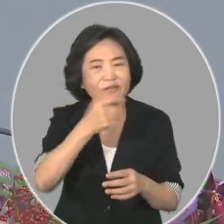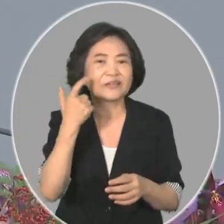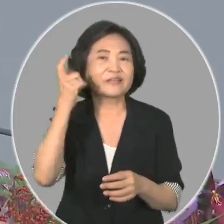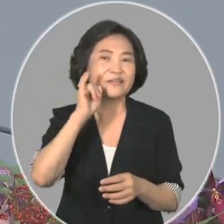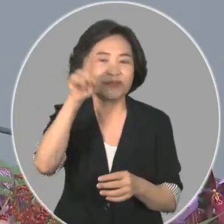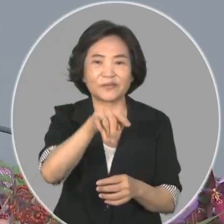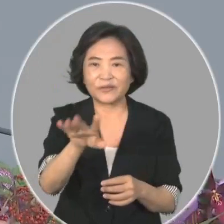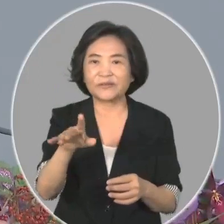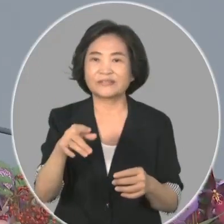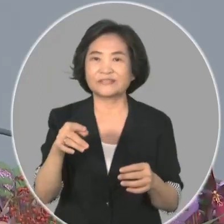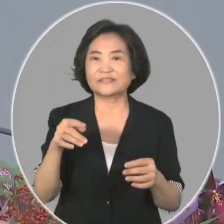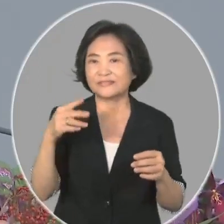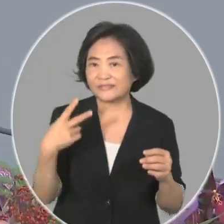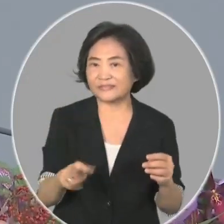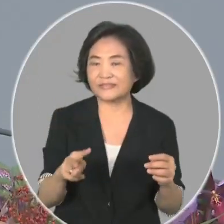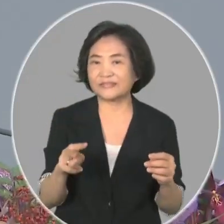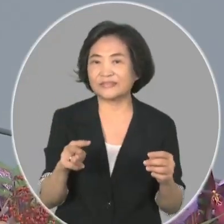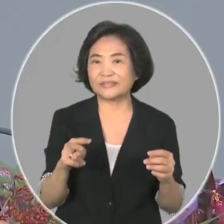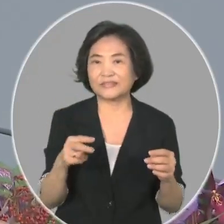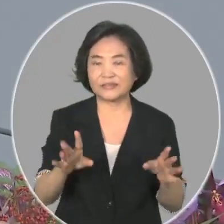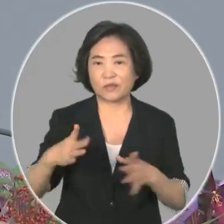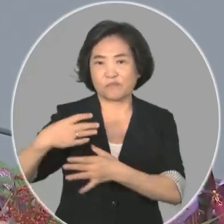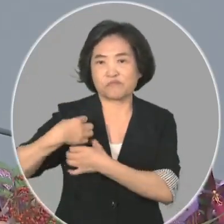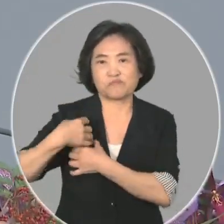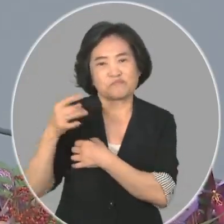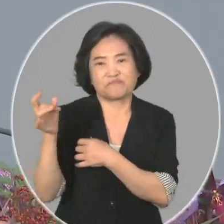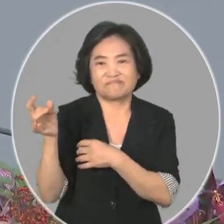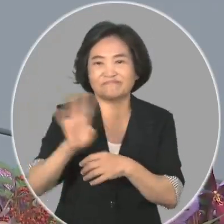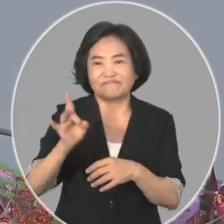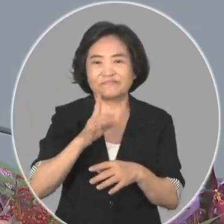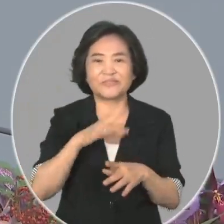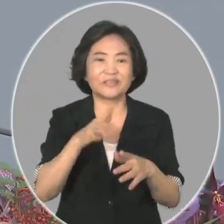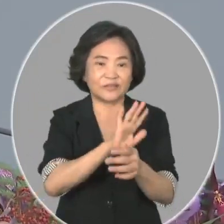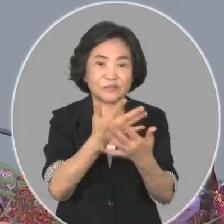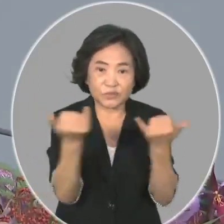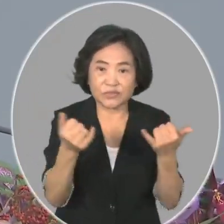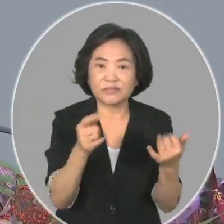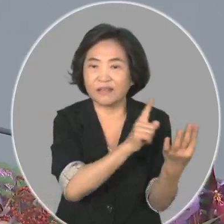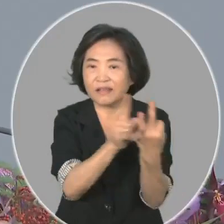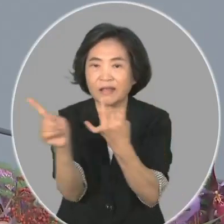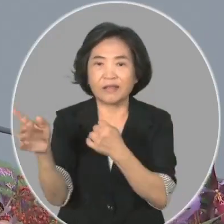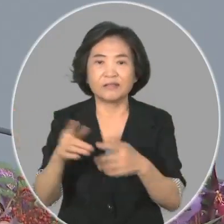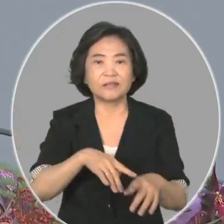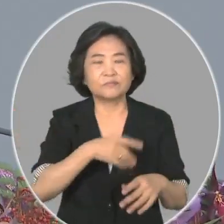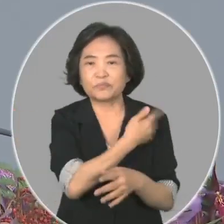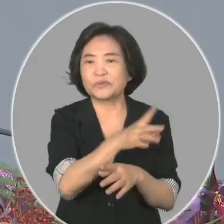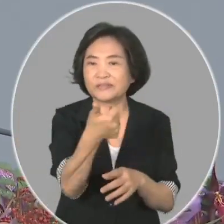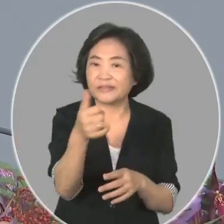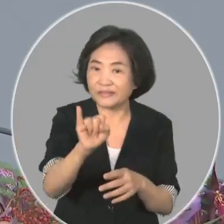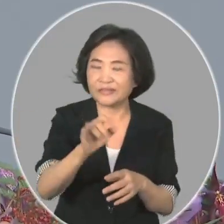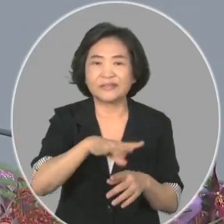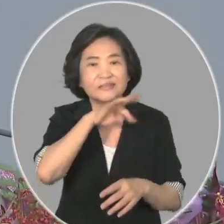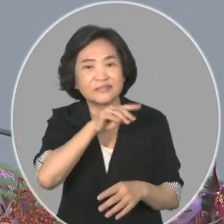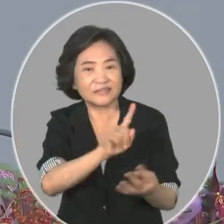嬷，也有许多没有服役经验的学生，他们不分年龄、性别，自发性